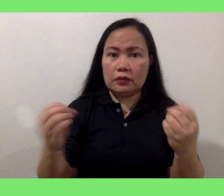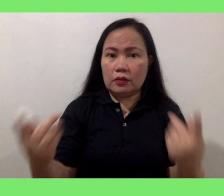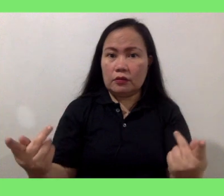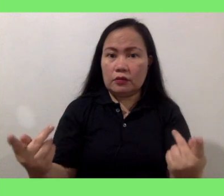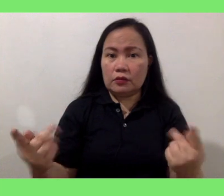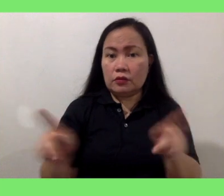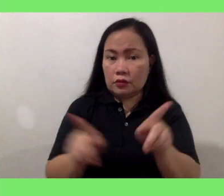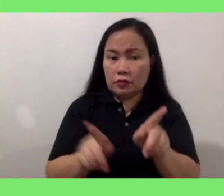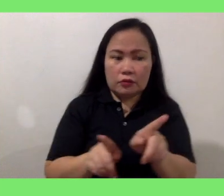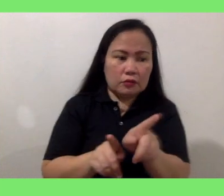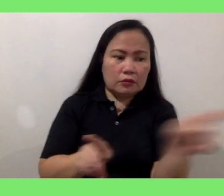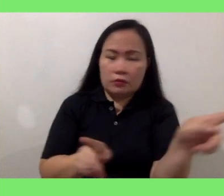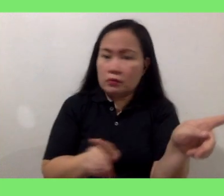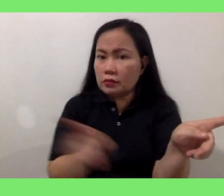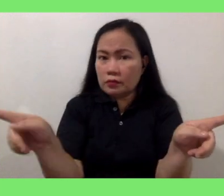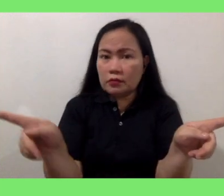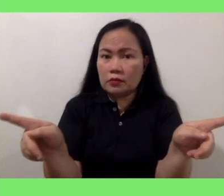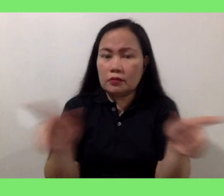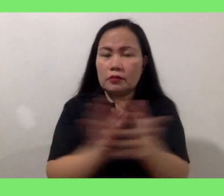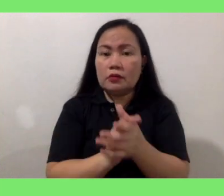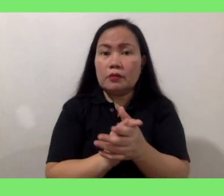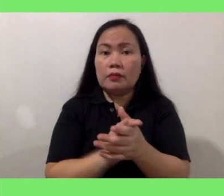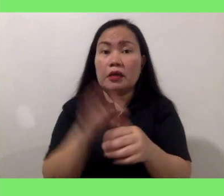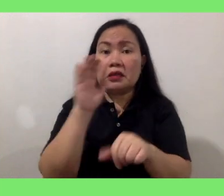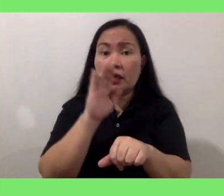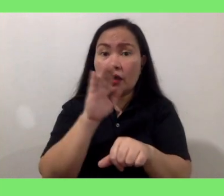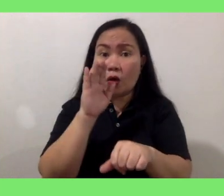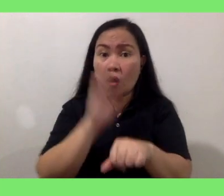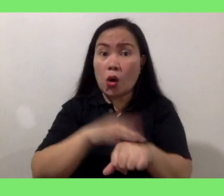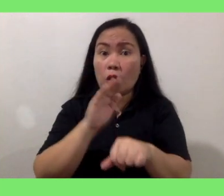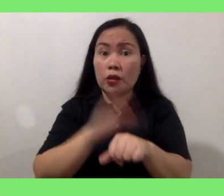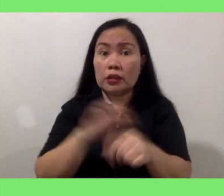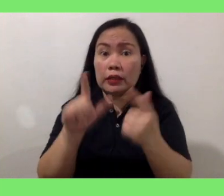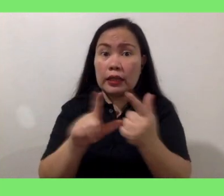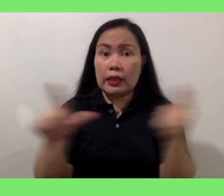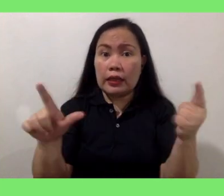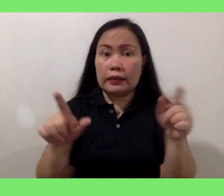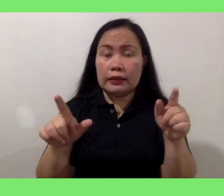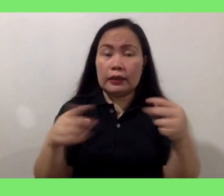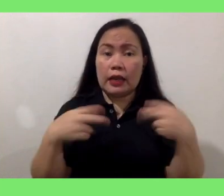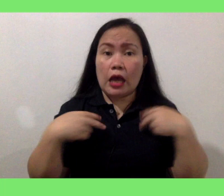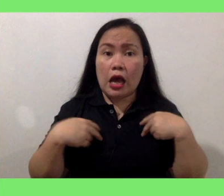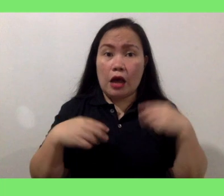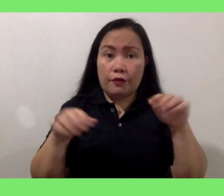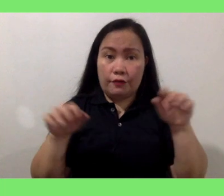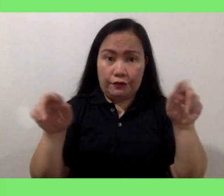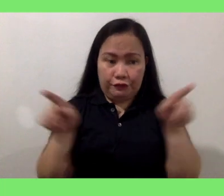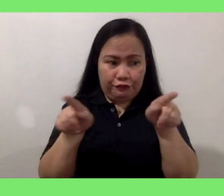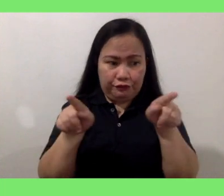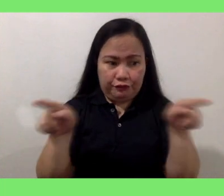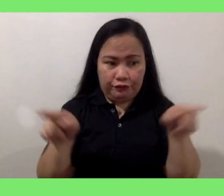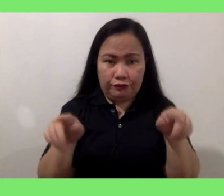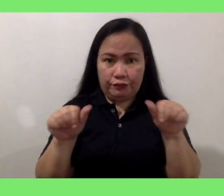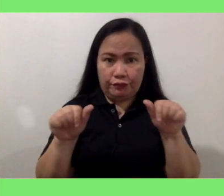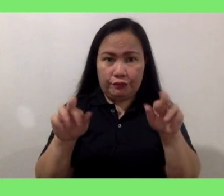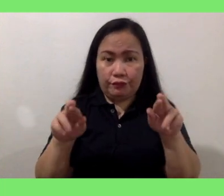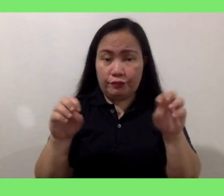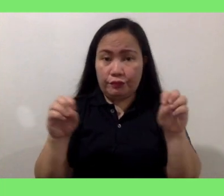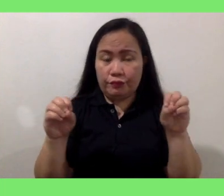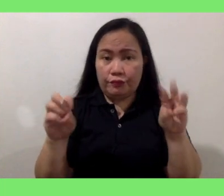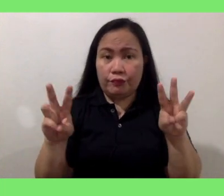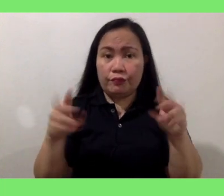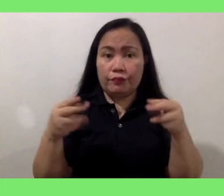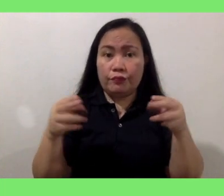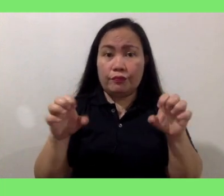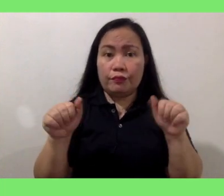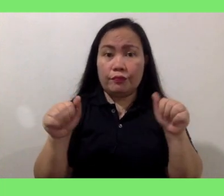dapat meron siyang extending in both directions. So, dapat yung opposite direction mo parehong may arrowheads